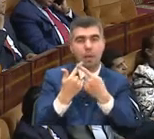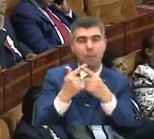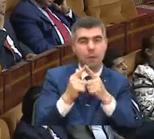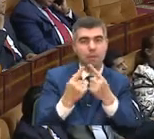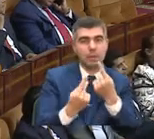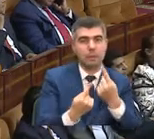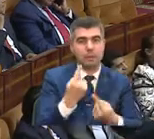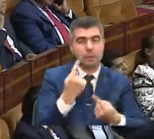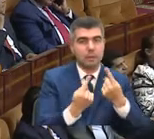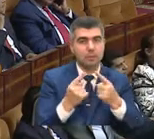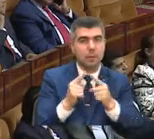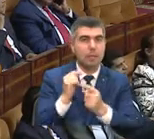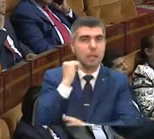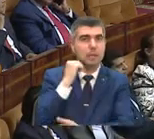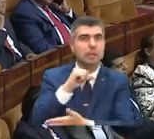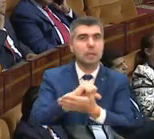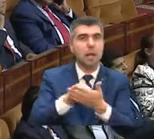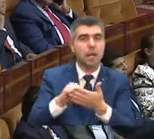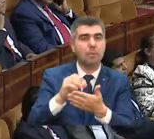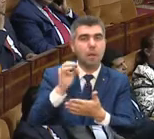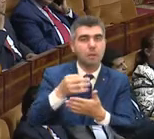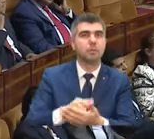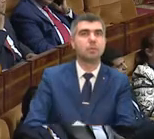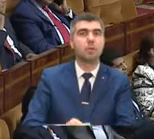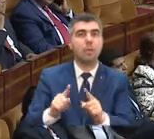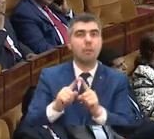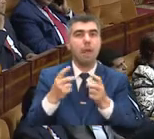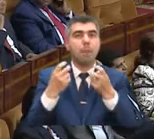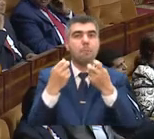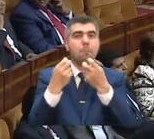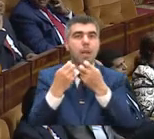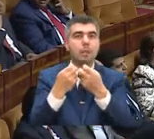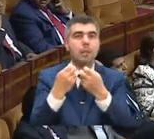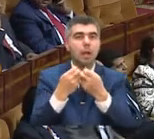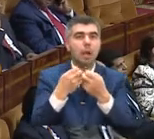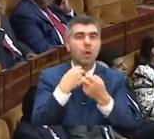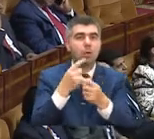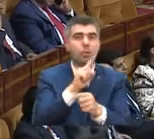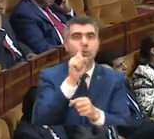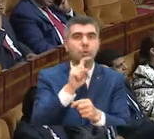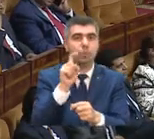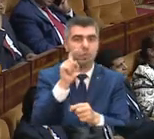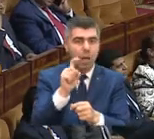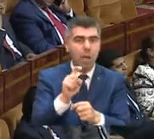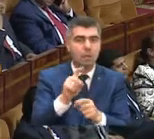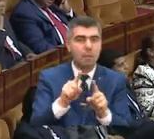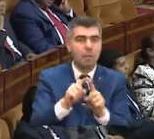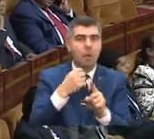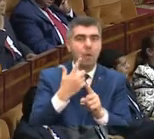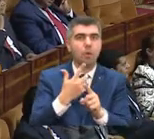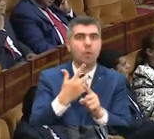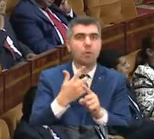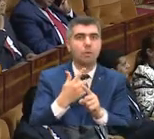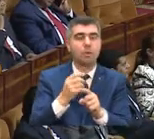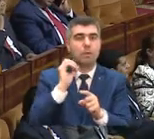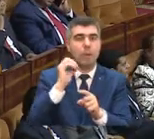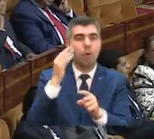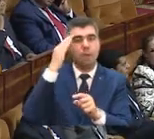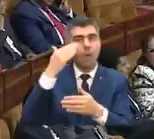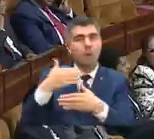من الضريبة على القيمة المضافة. وأعطي مثالاً من هذه الجماعات، جماعة طلزنت بإقليم بولمان.